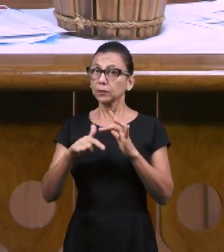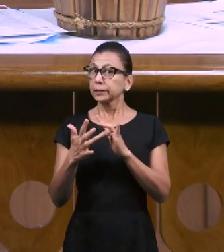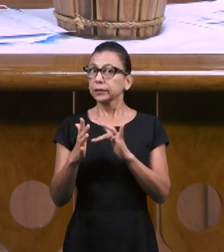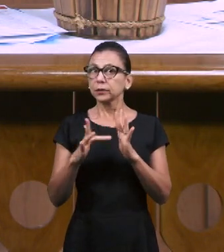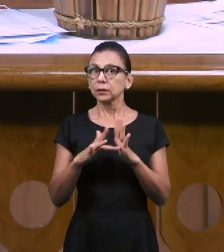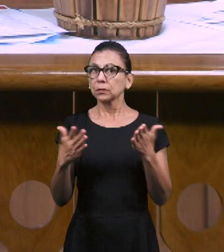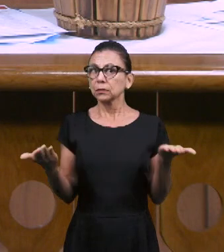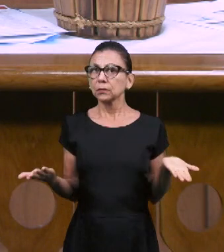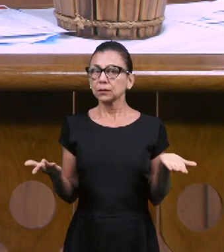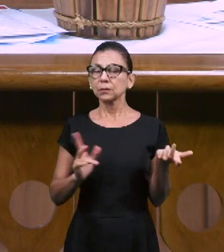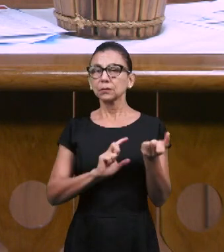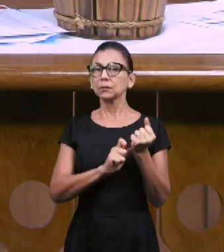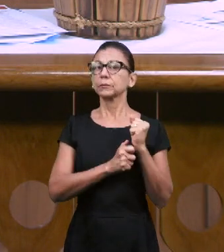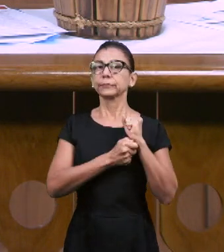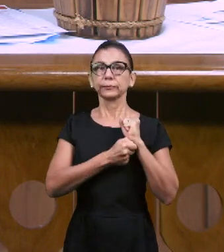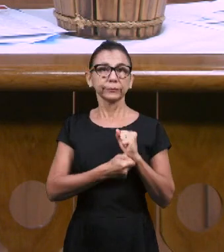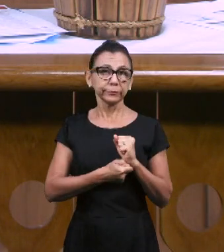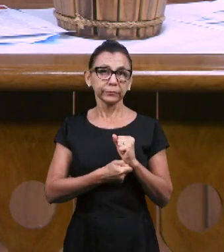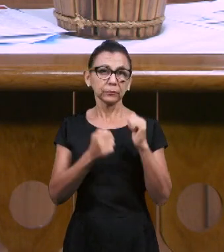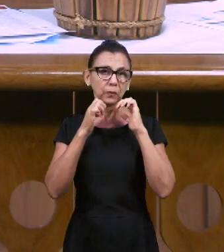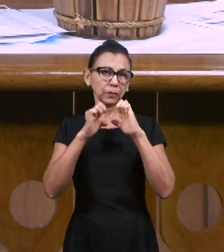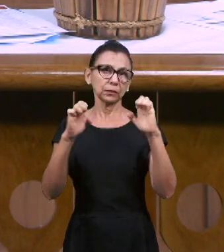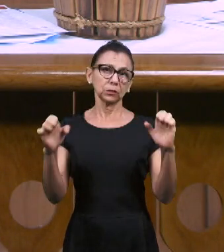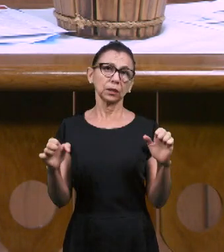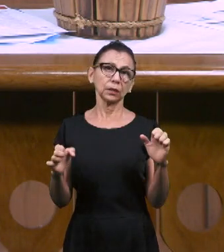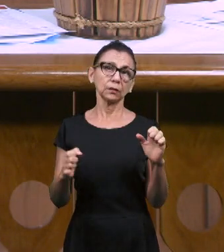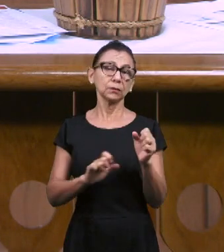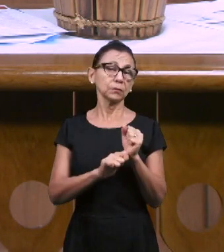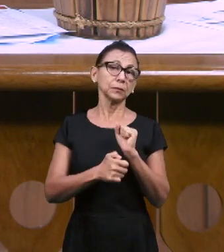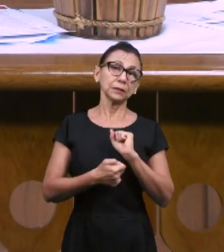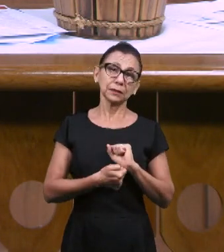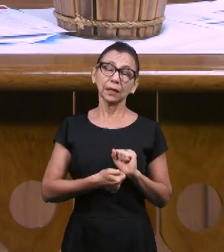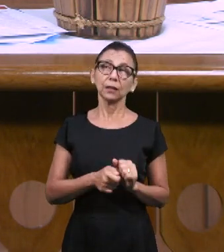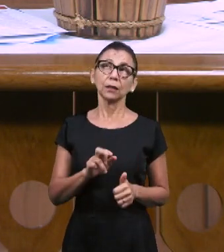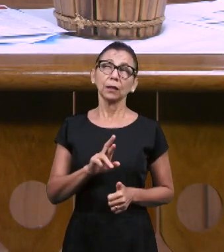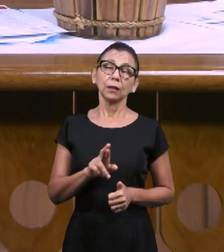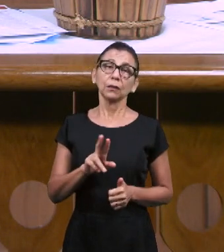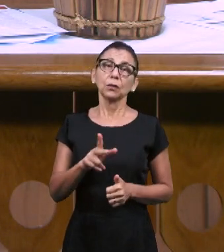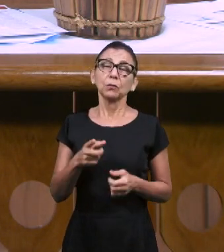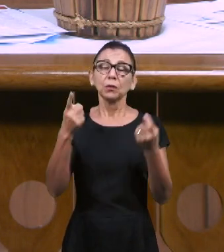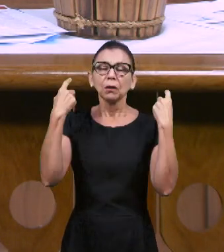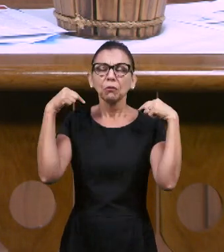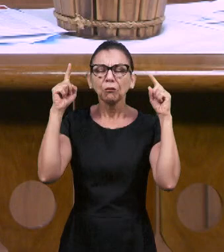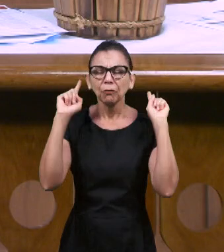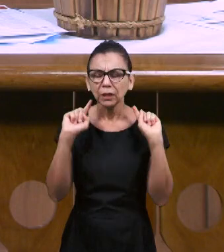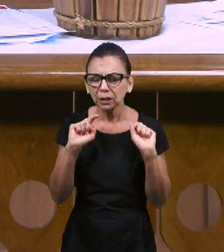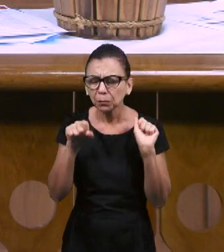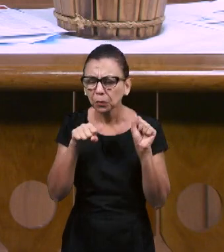ça c'est un mystère de l'Évangile. Le mystère de l'Évangile, ce n'est pas la petite brebis,